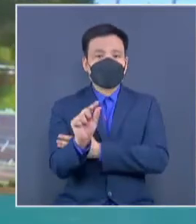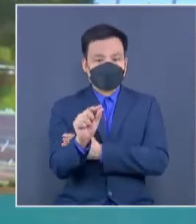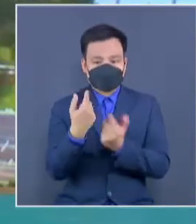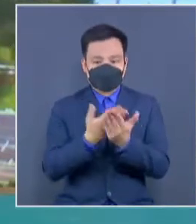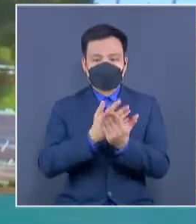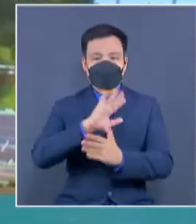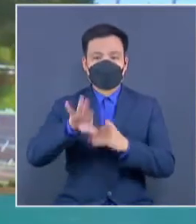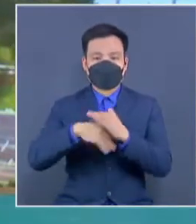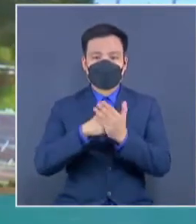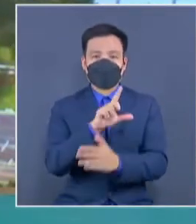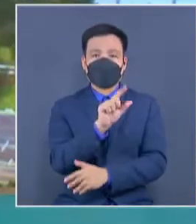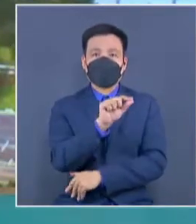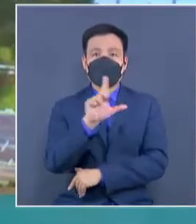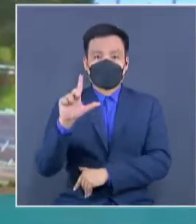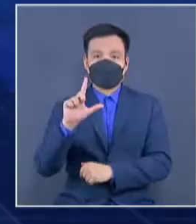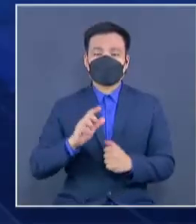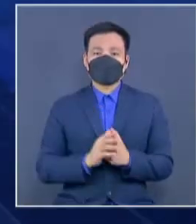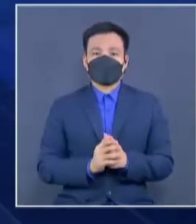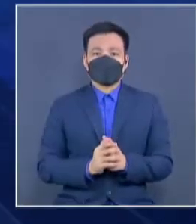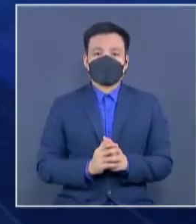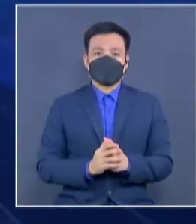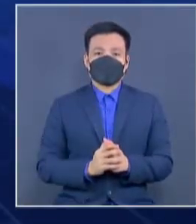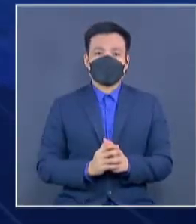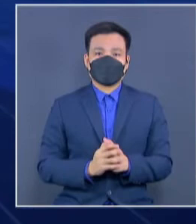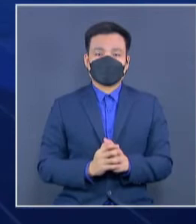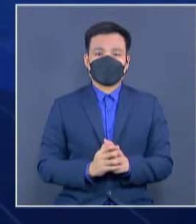าณ20ล้านบาทด้วยกัน